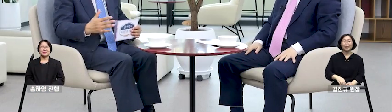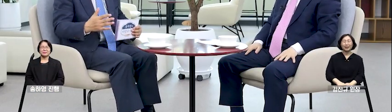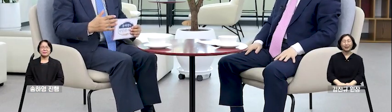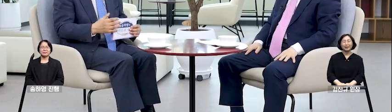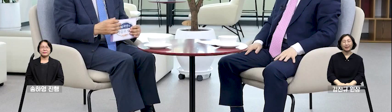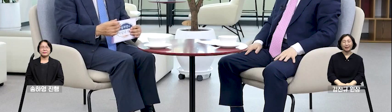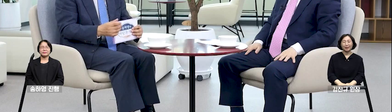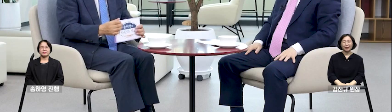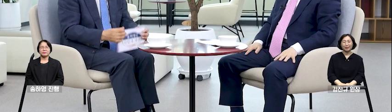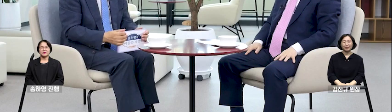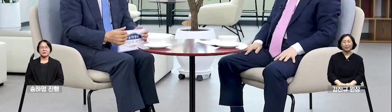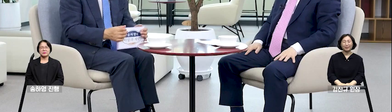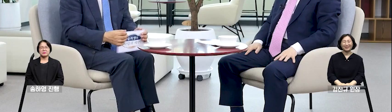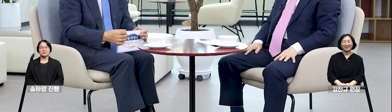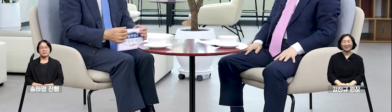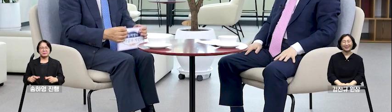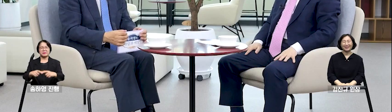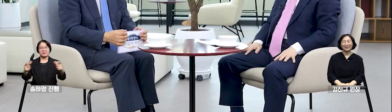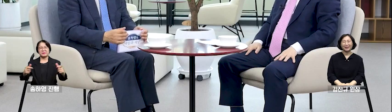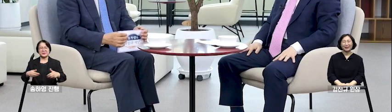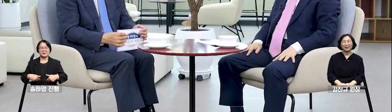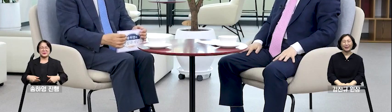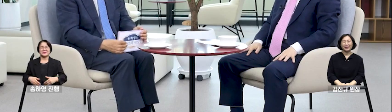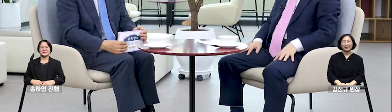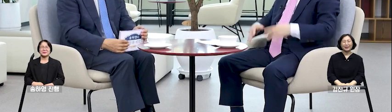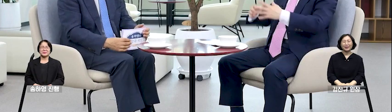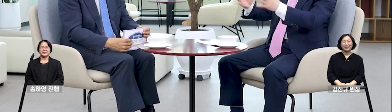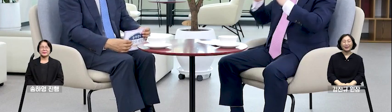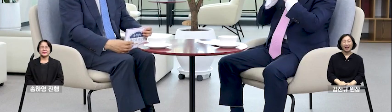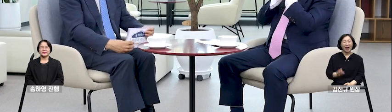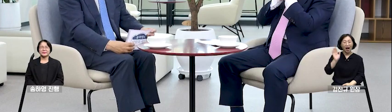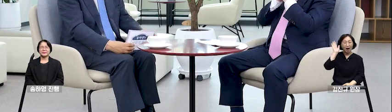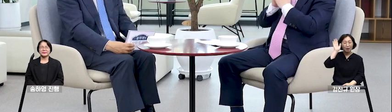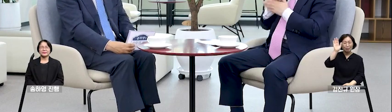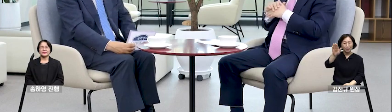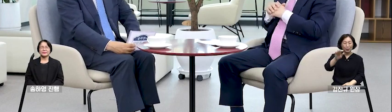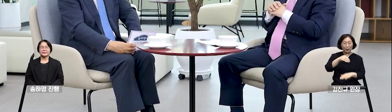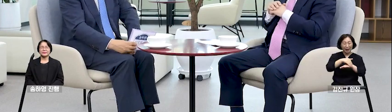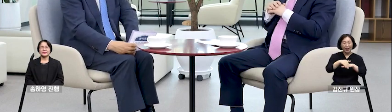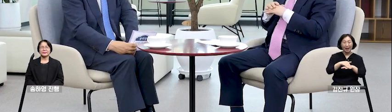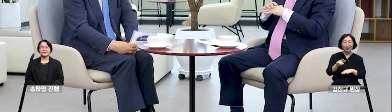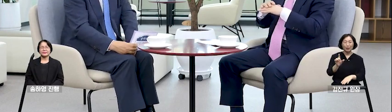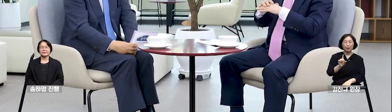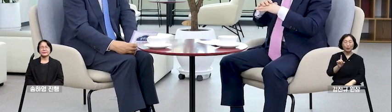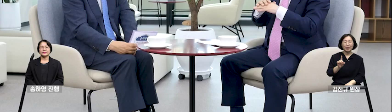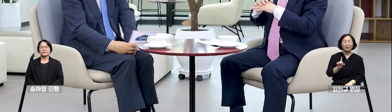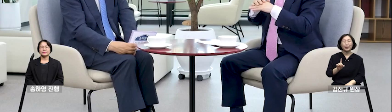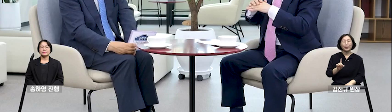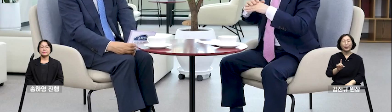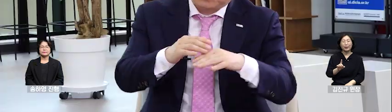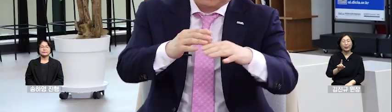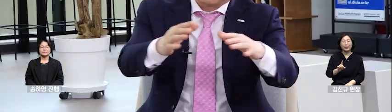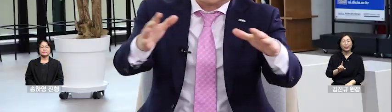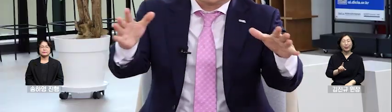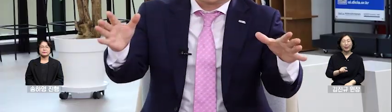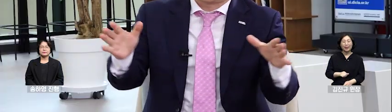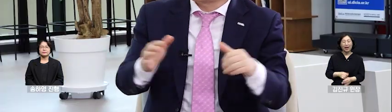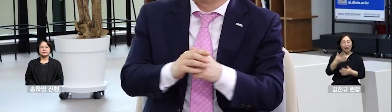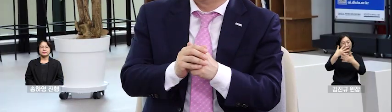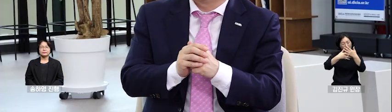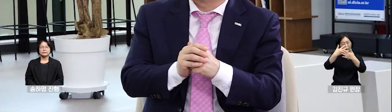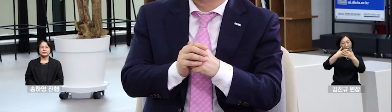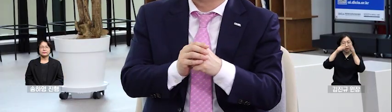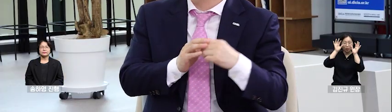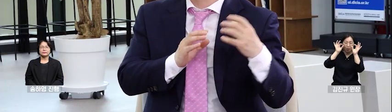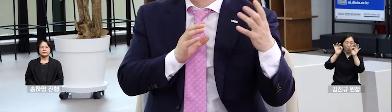썼고 줄을 좀 키워야 돼 어 앞으로 저희가 이제 뭘 기획하고 있냐면 그 이제 뭐 교정도 영화를 이렇게